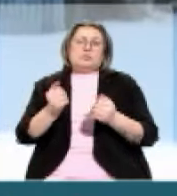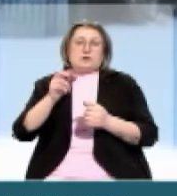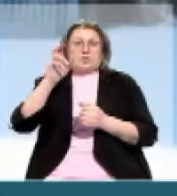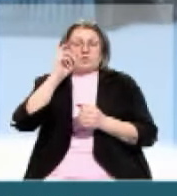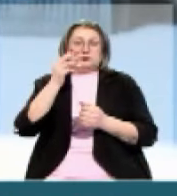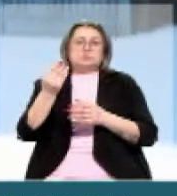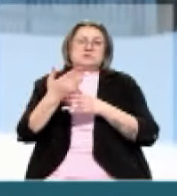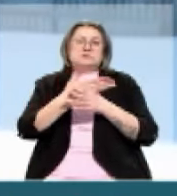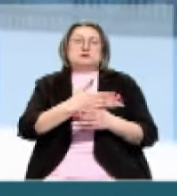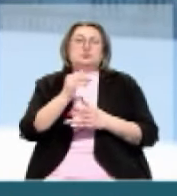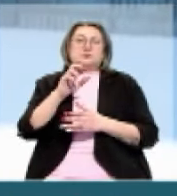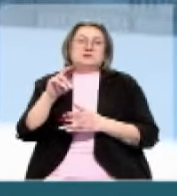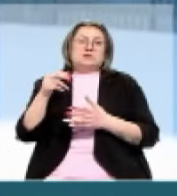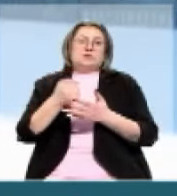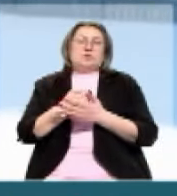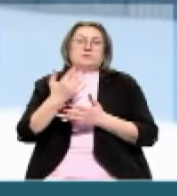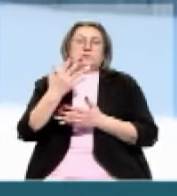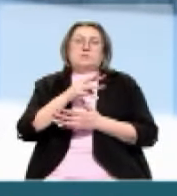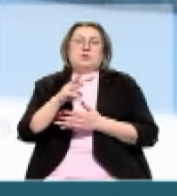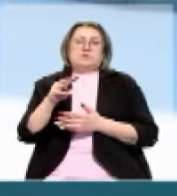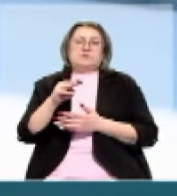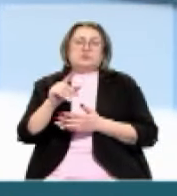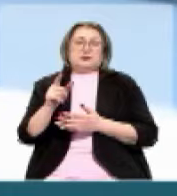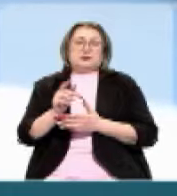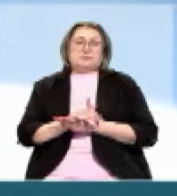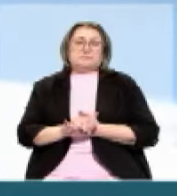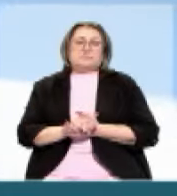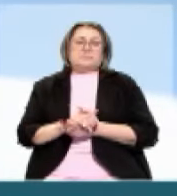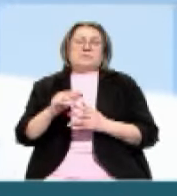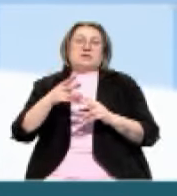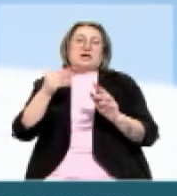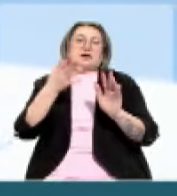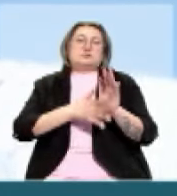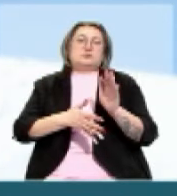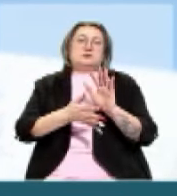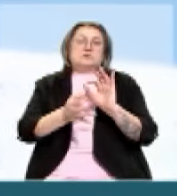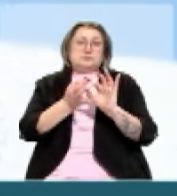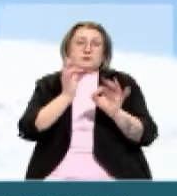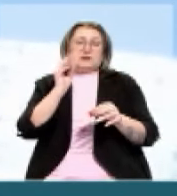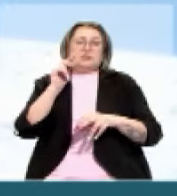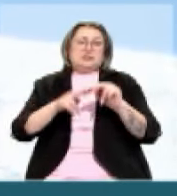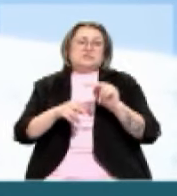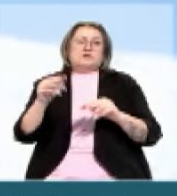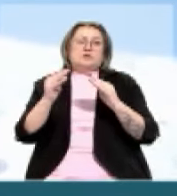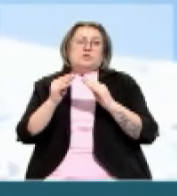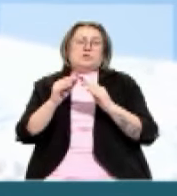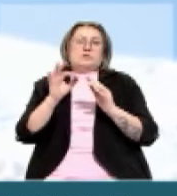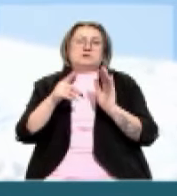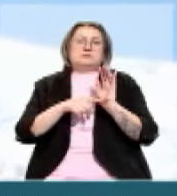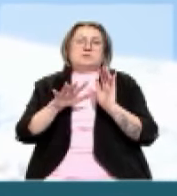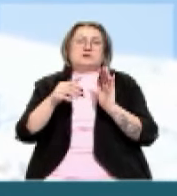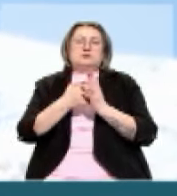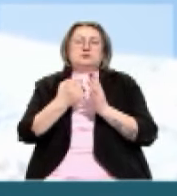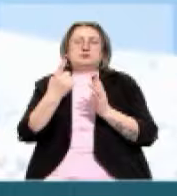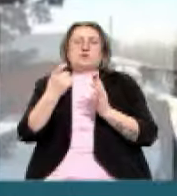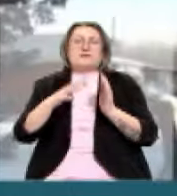дейінгі мөлшерде мемлекеттік субсидия ала алады. Бұл 75-тен 100 шаршы метрге дейінгі тұрғын үй құрылысының шығынын жабады.